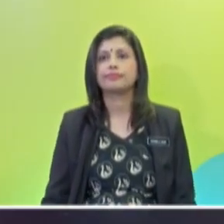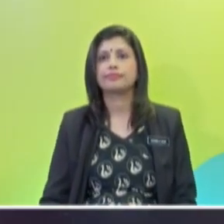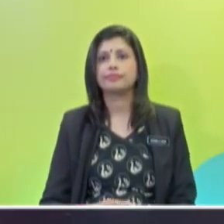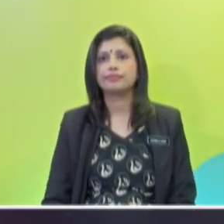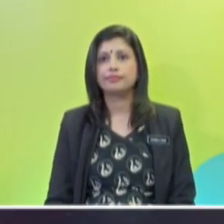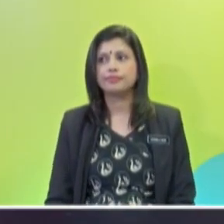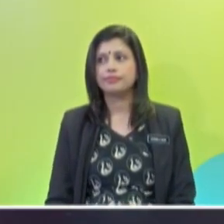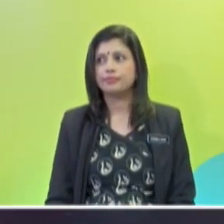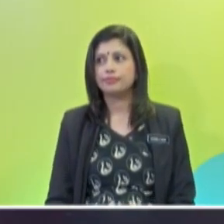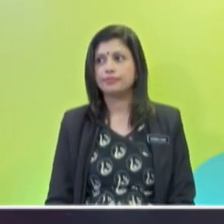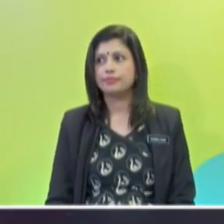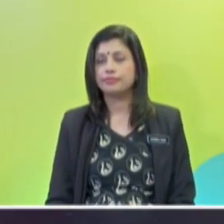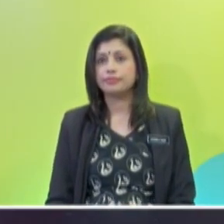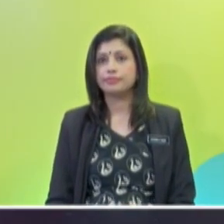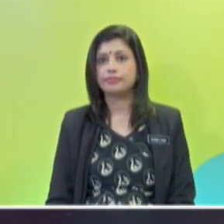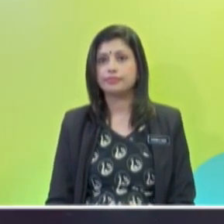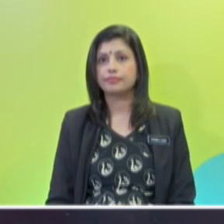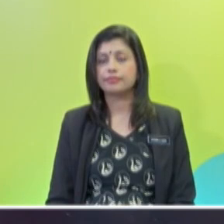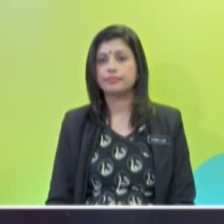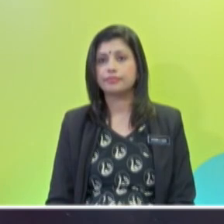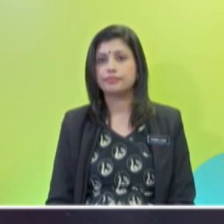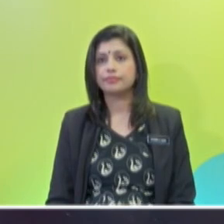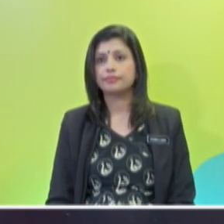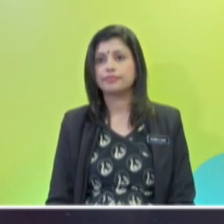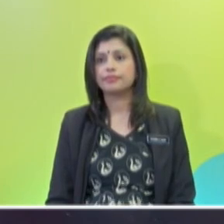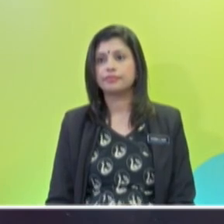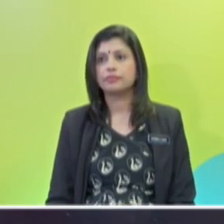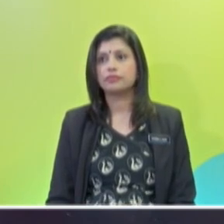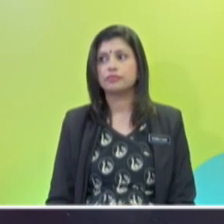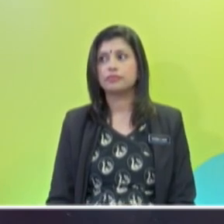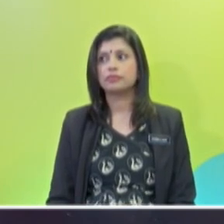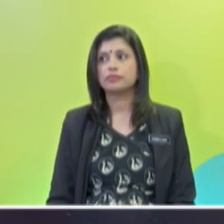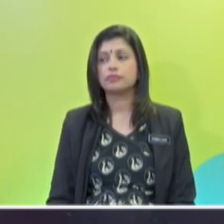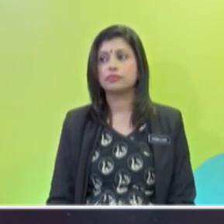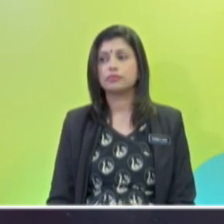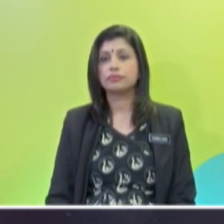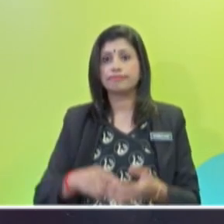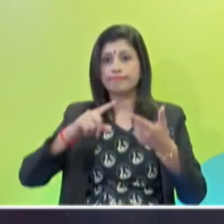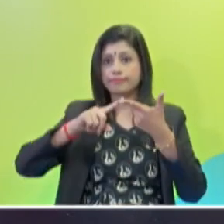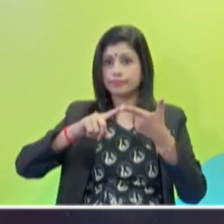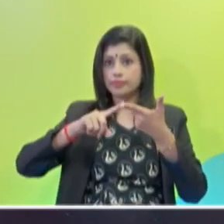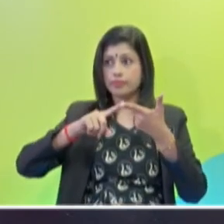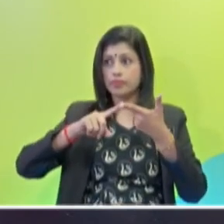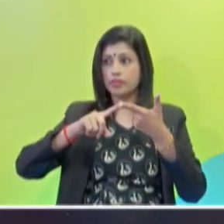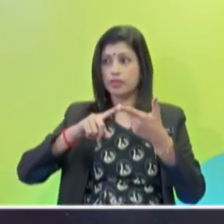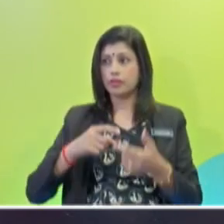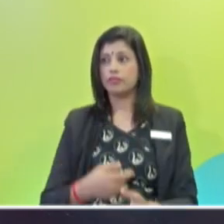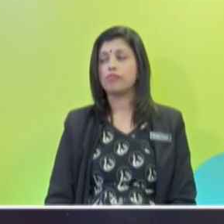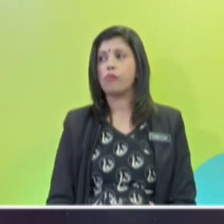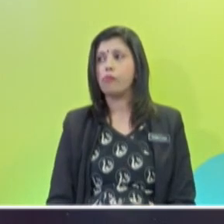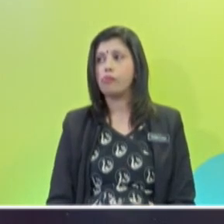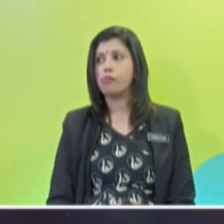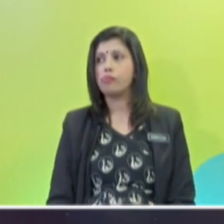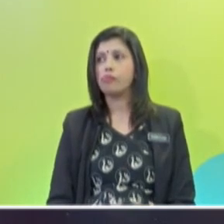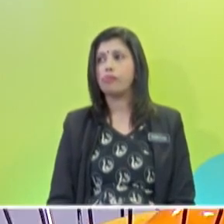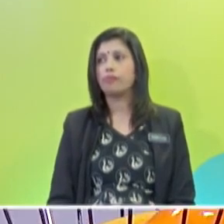saya dah lekatkan di dalam ini. Mula-mula tengok kita buat sama-sama ya. Seterusnya, ini pun ke bawah ke nak ke sana, cikgu?